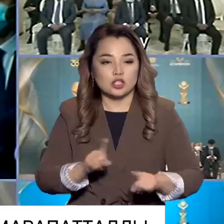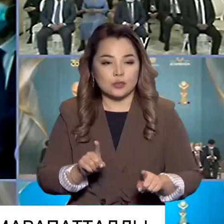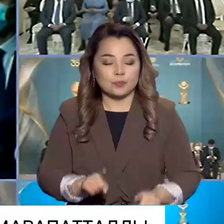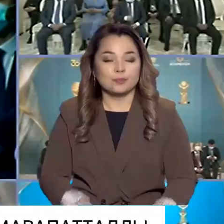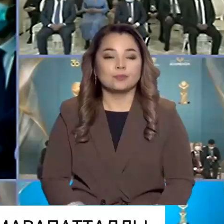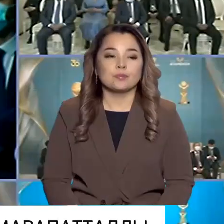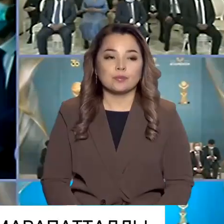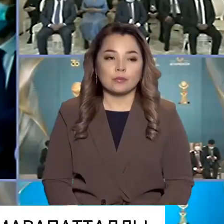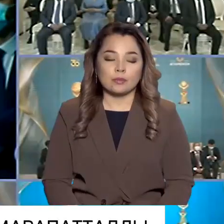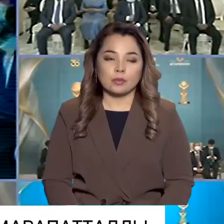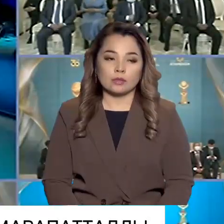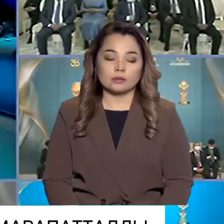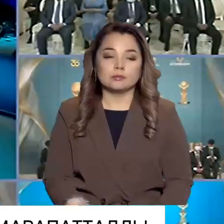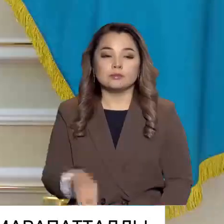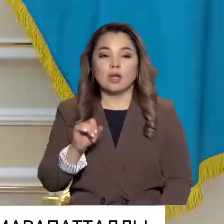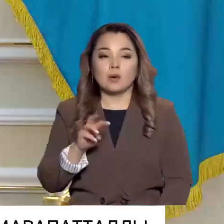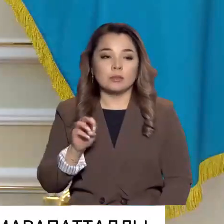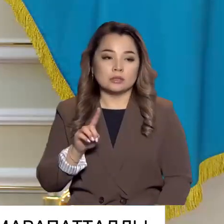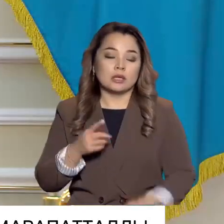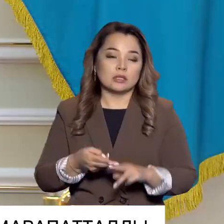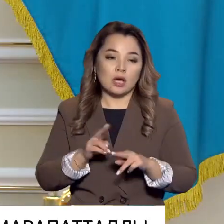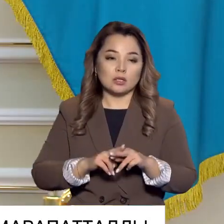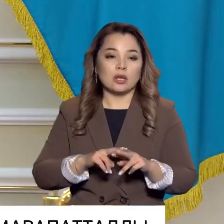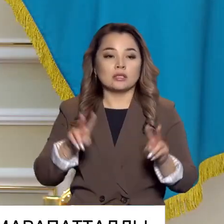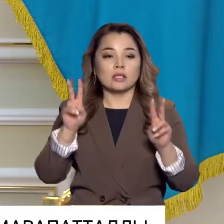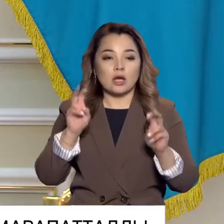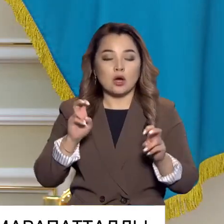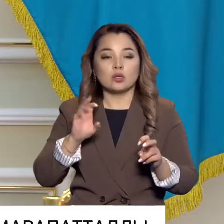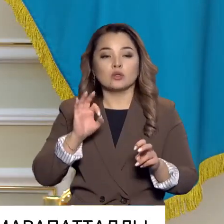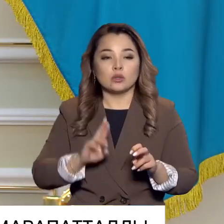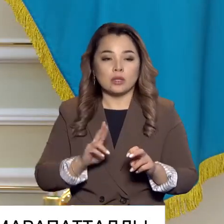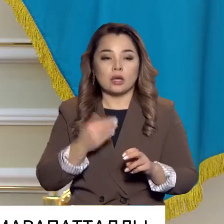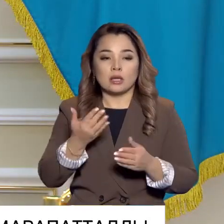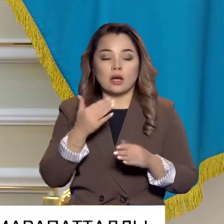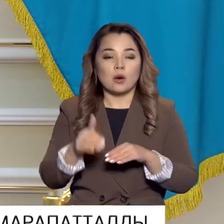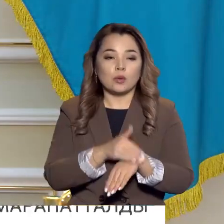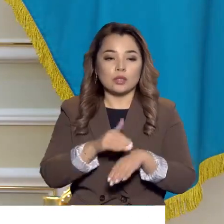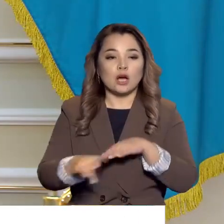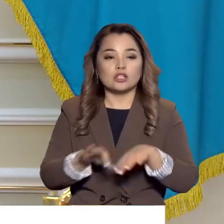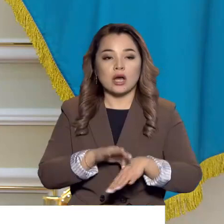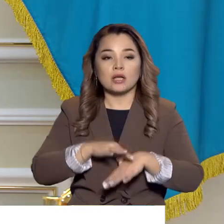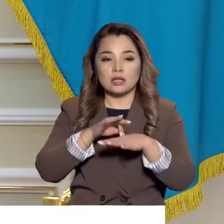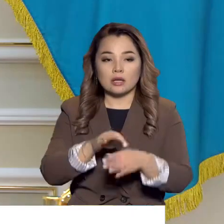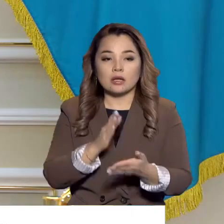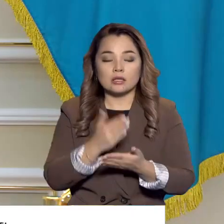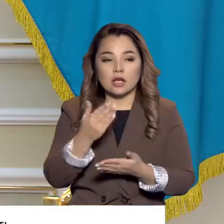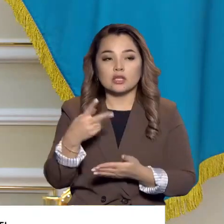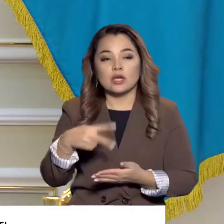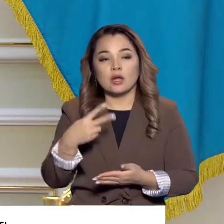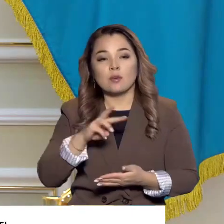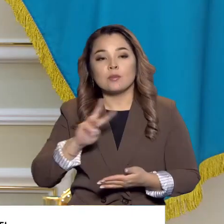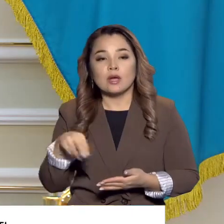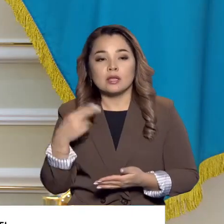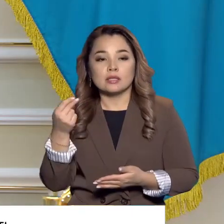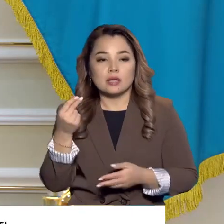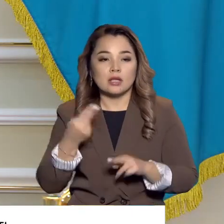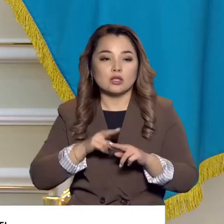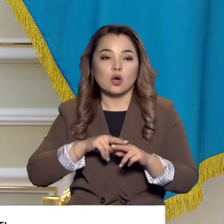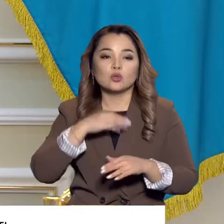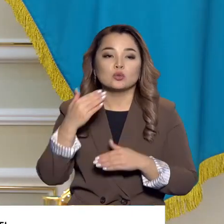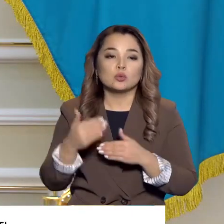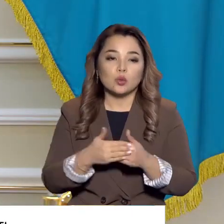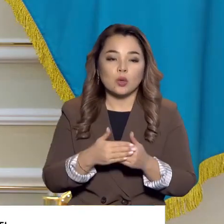байқауына қатысушылар әлеуметтік жобаларға және қайырымдылық шараларына 20 миллиард теңгеге